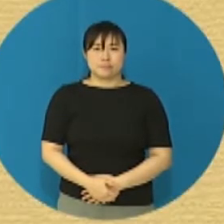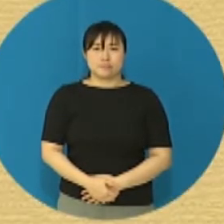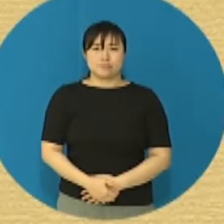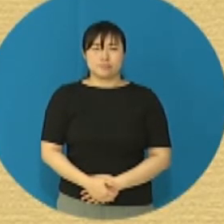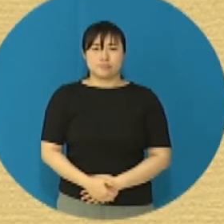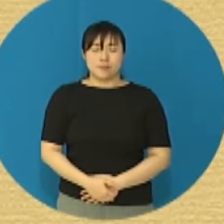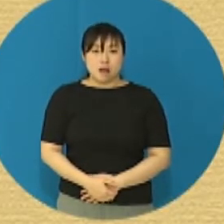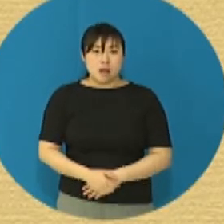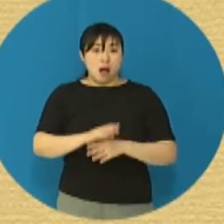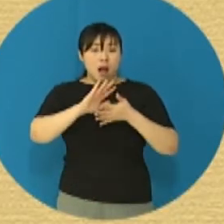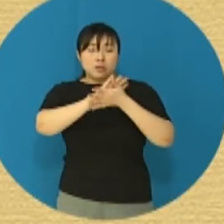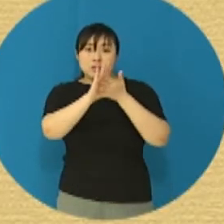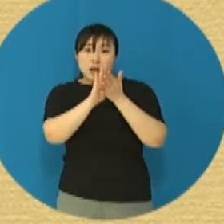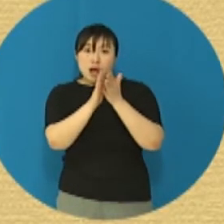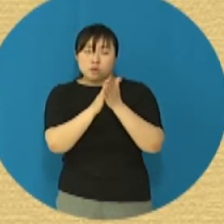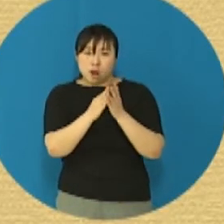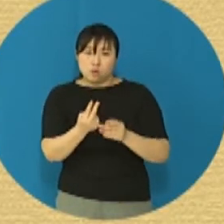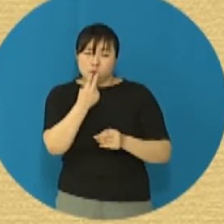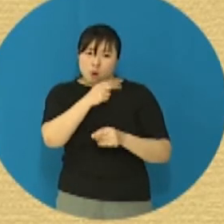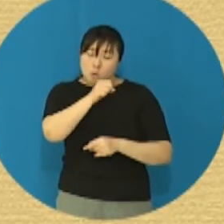あ、桜のいい香りですね。